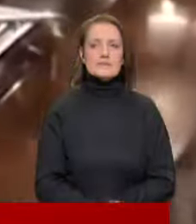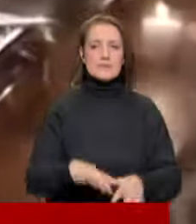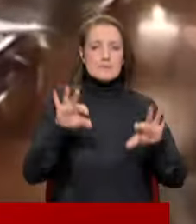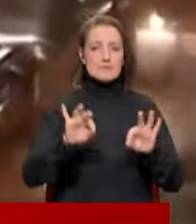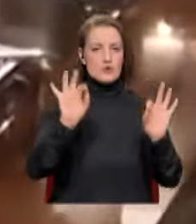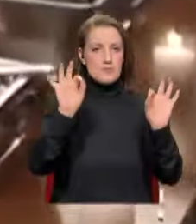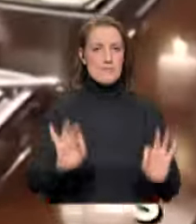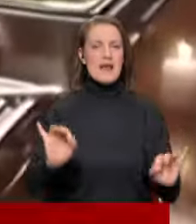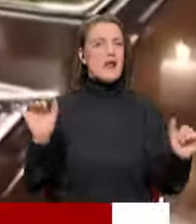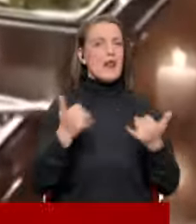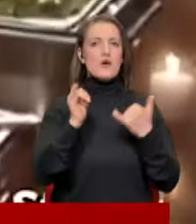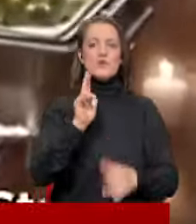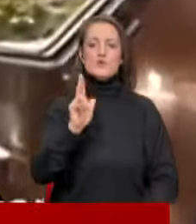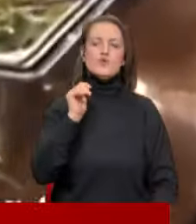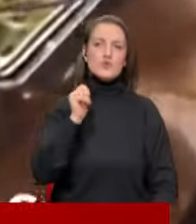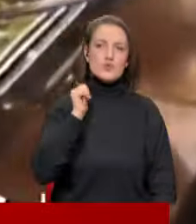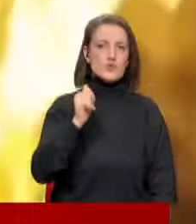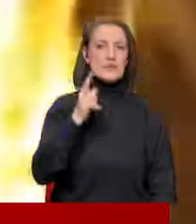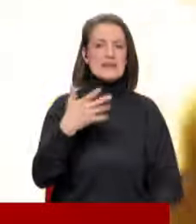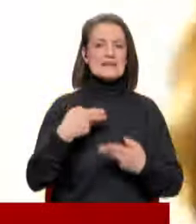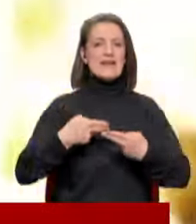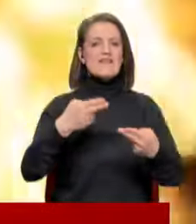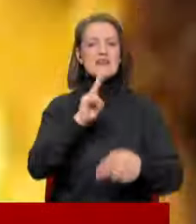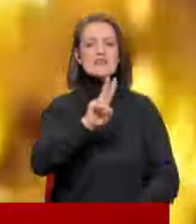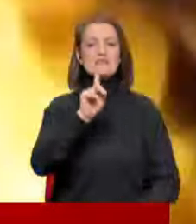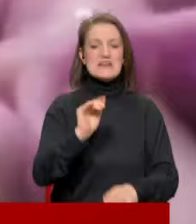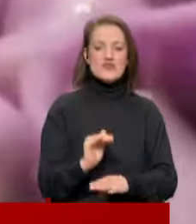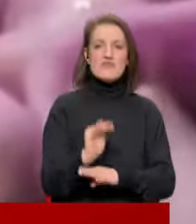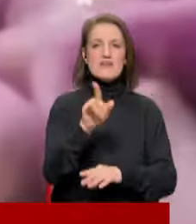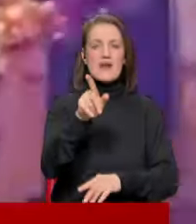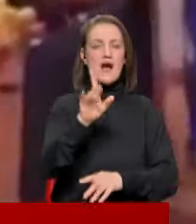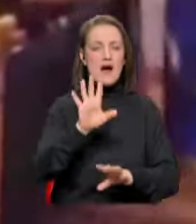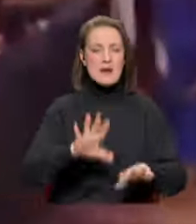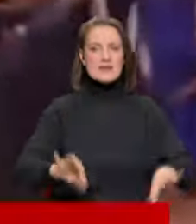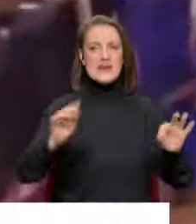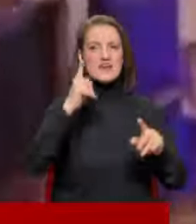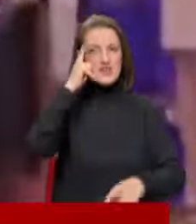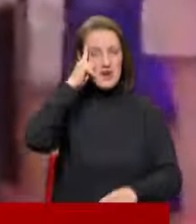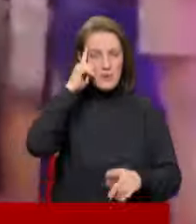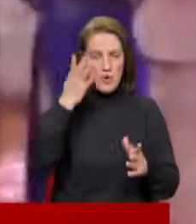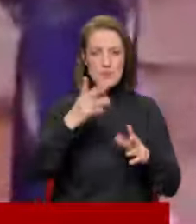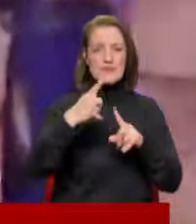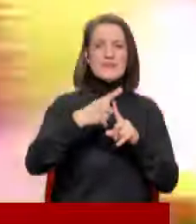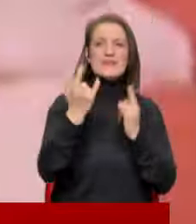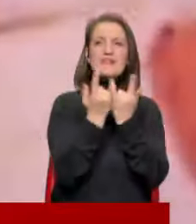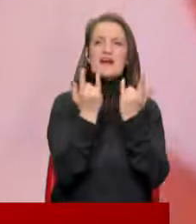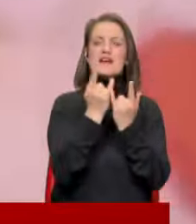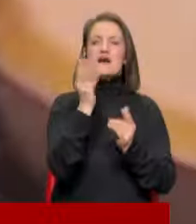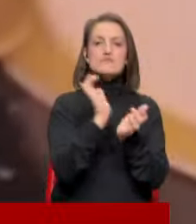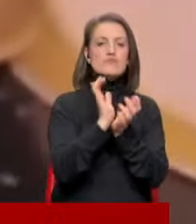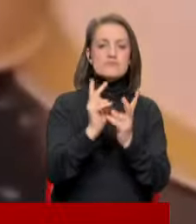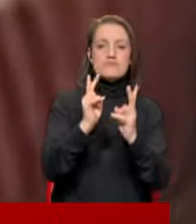bugün başlayan Parti 3 gün sürecek davetliler 21 Şefin hazırladığı Japon Meksika ve Tayland mutfağını kapsayan